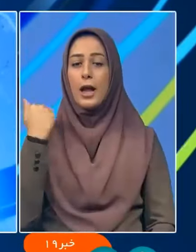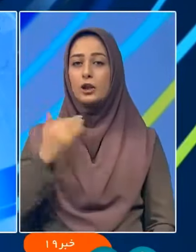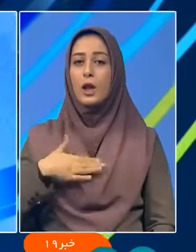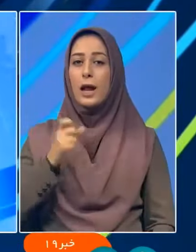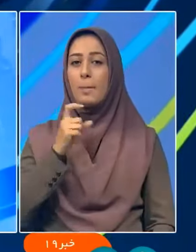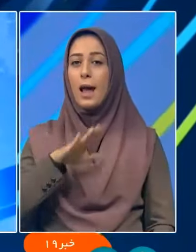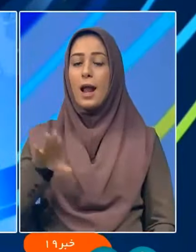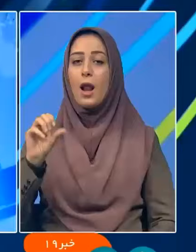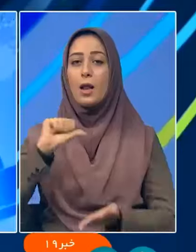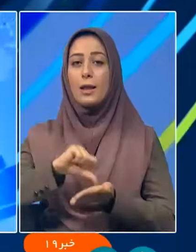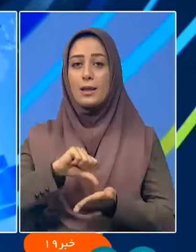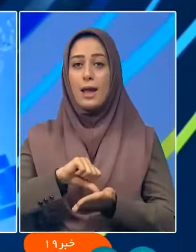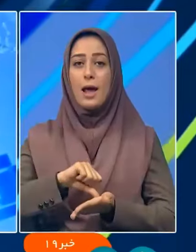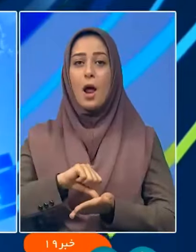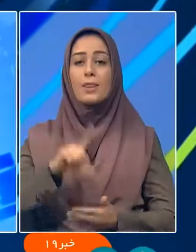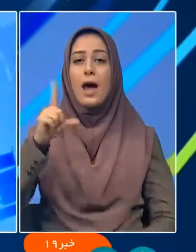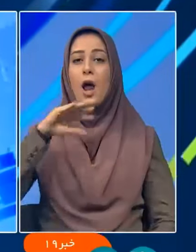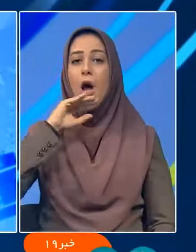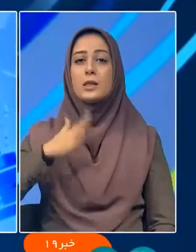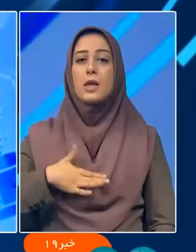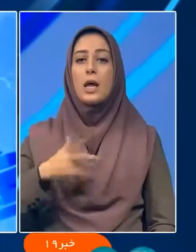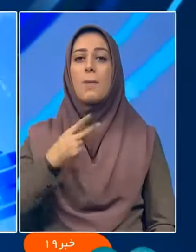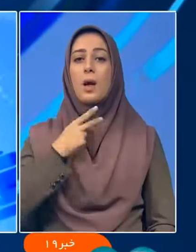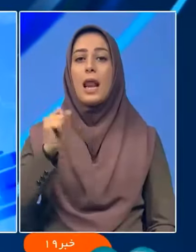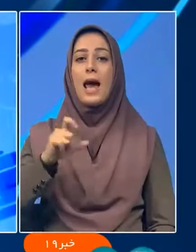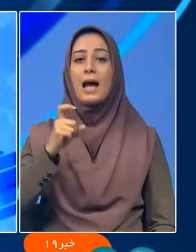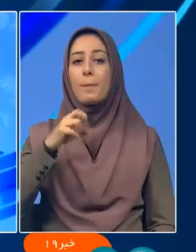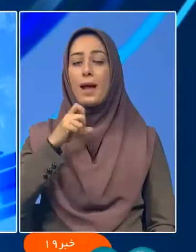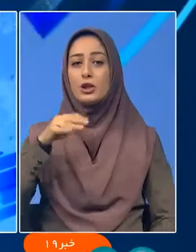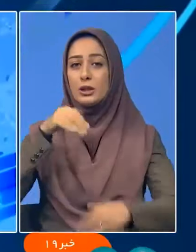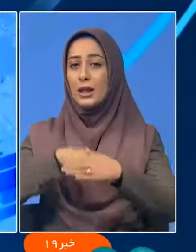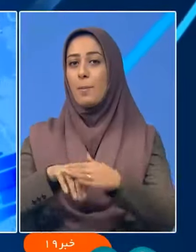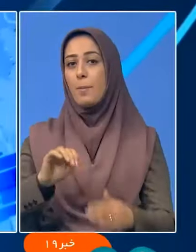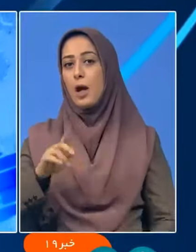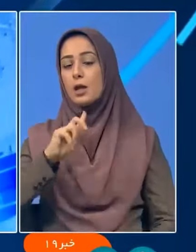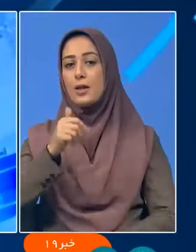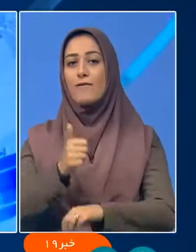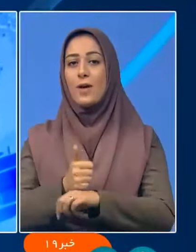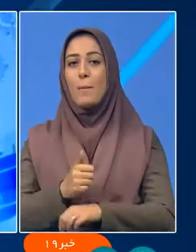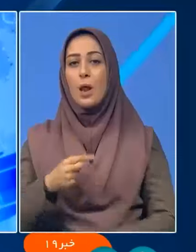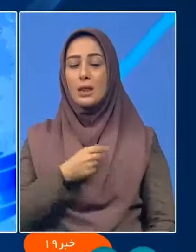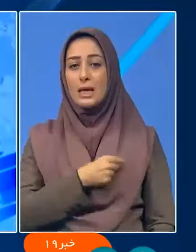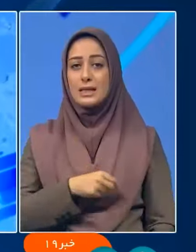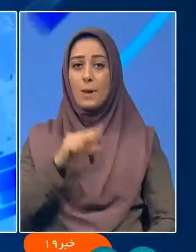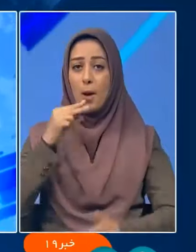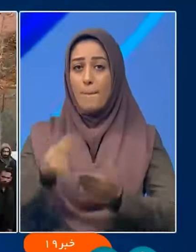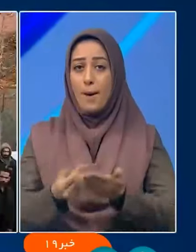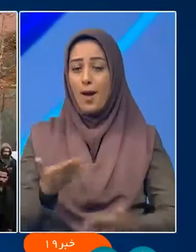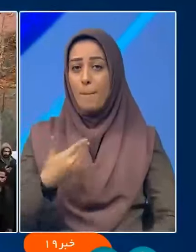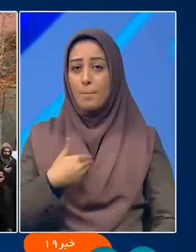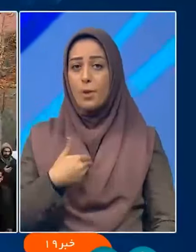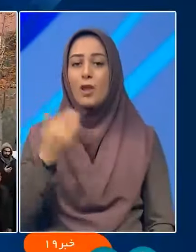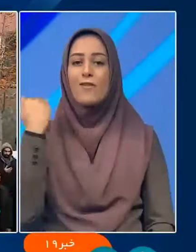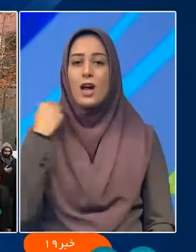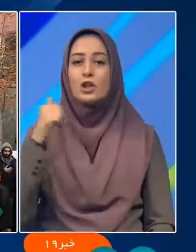تهران در آستان امامزاده علی اکبر چیزر به خاک سپرده شد. فرمانده کل سپاه در پیامی با تسلیت شهادت